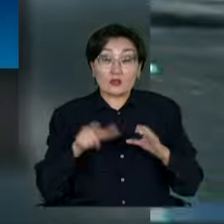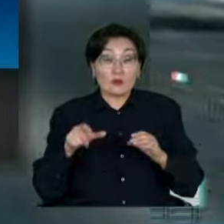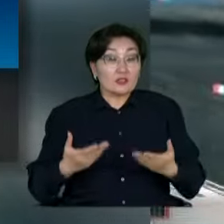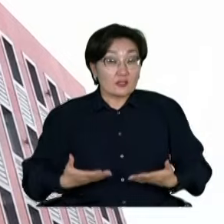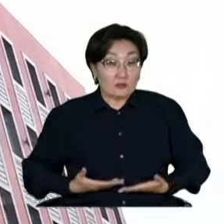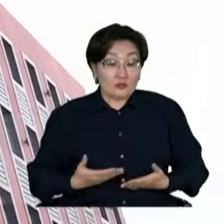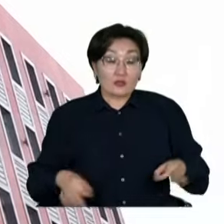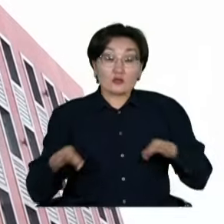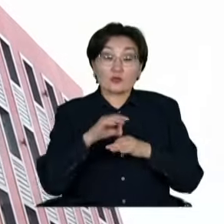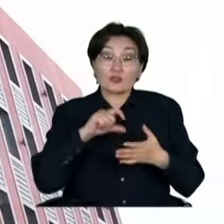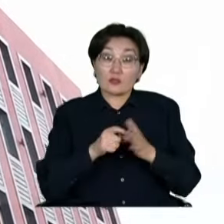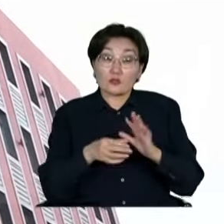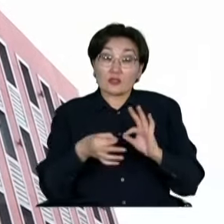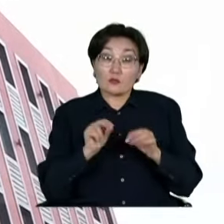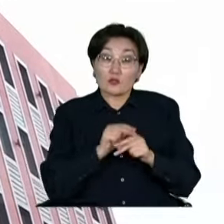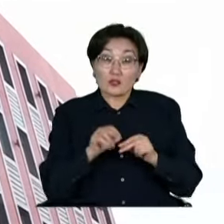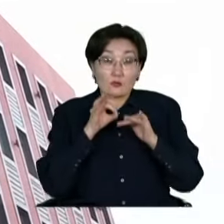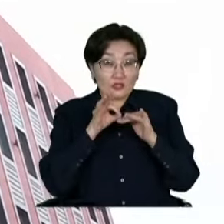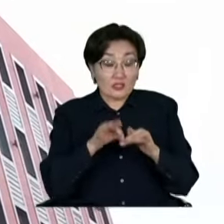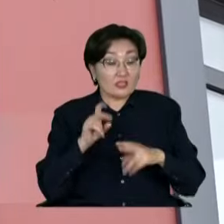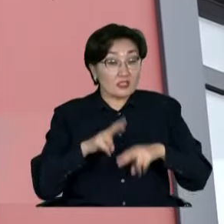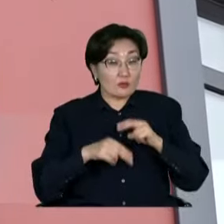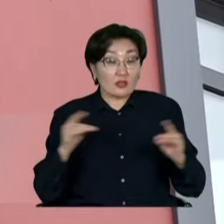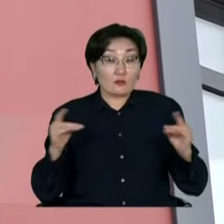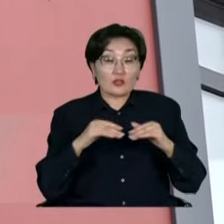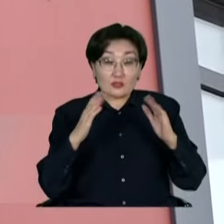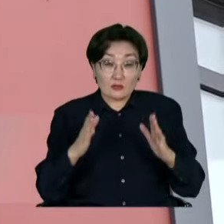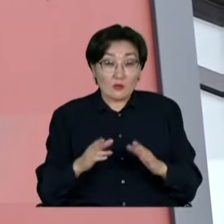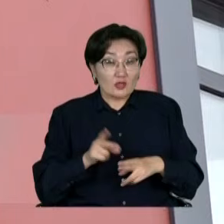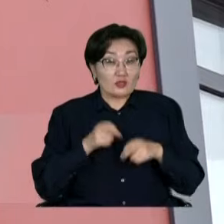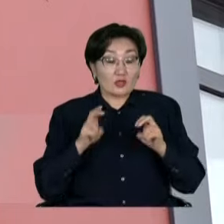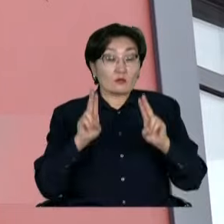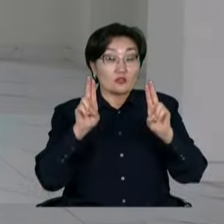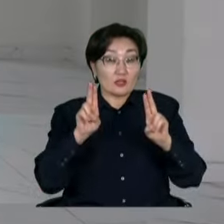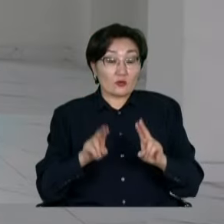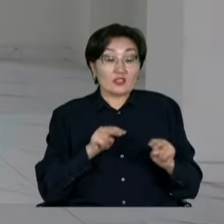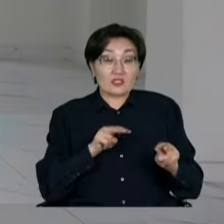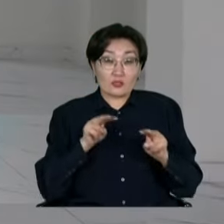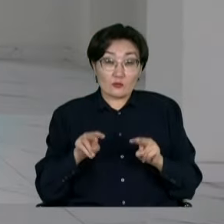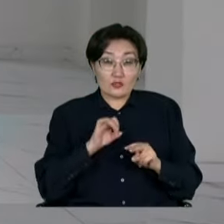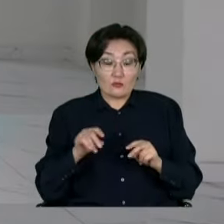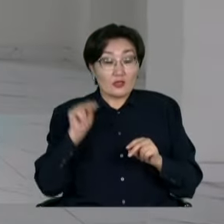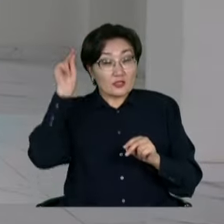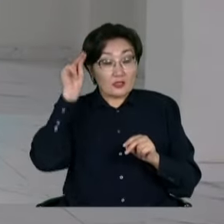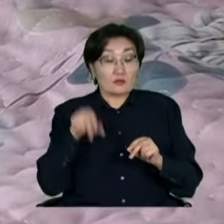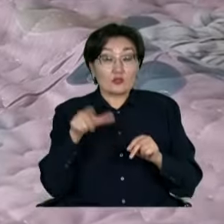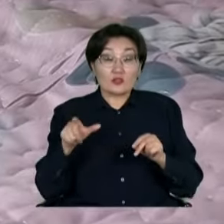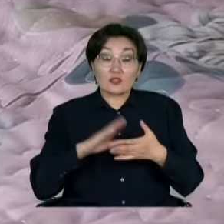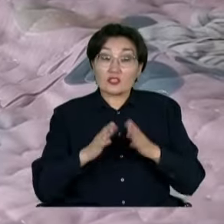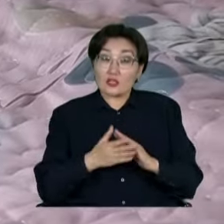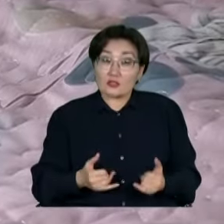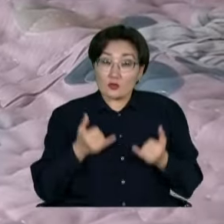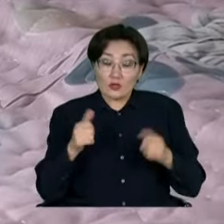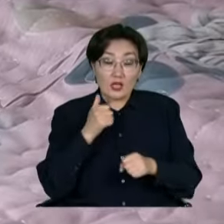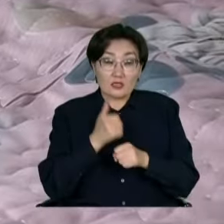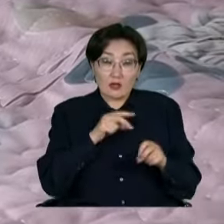кеңсе аясында күрделі жөндеу жұмысынан өтіп жатқан немесе салынып жатқан ғимараттарда қауіпсіздік ережелерінің сақталуы және білім алушыларға жағдайдың жасалуы